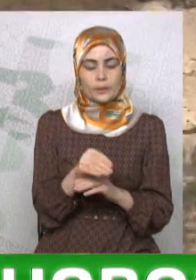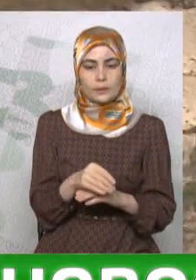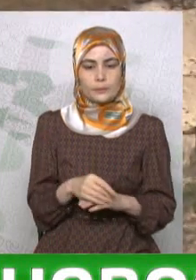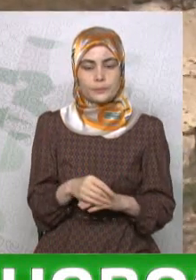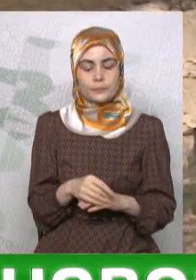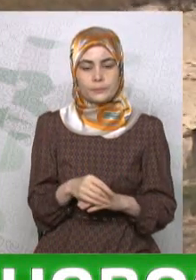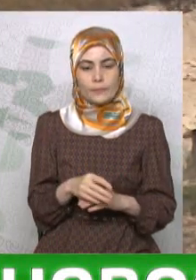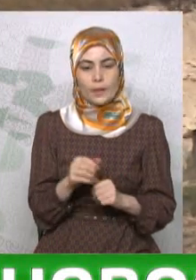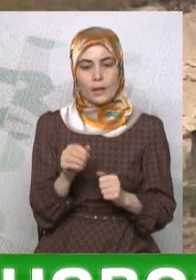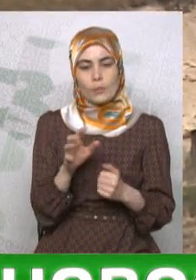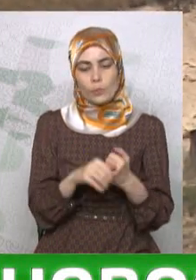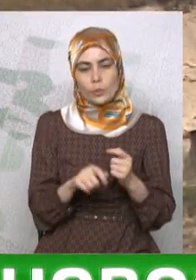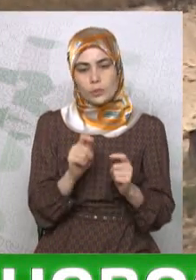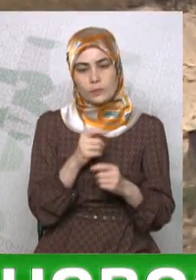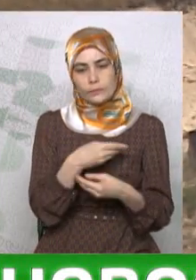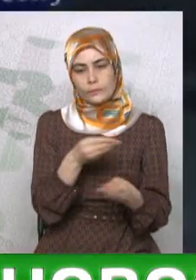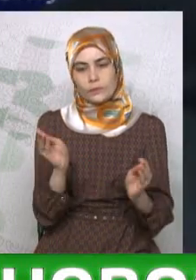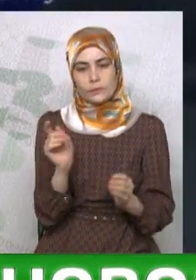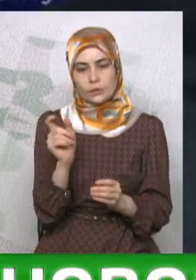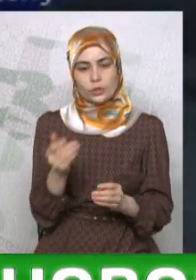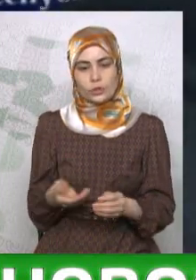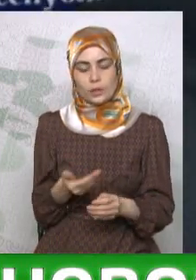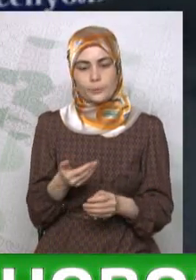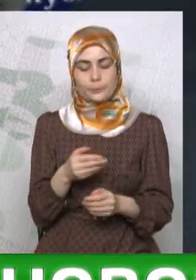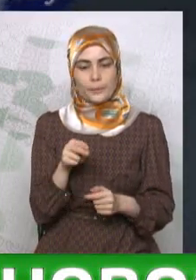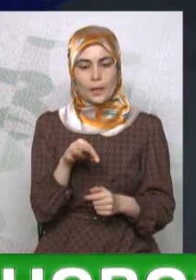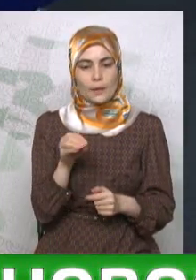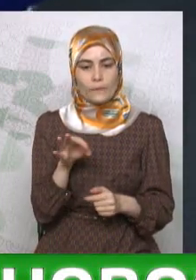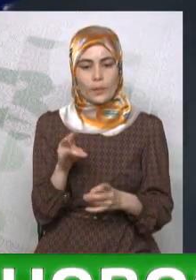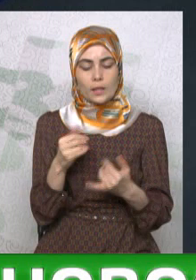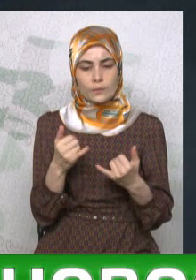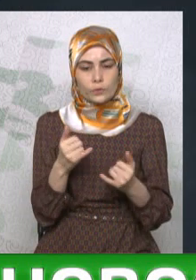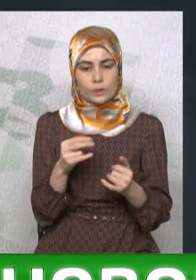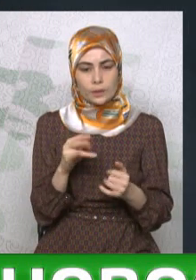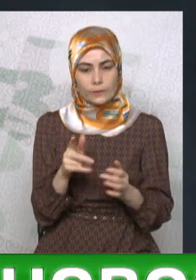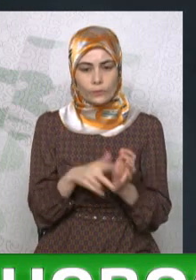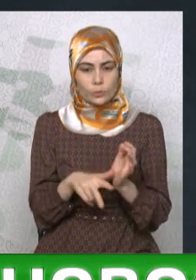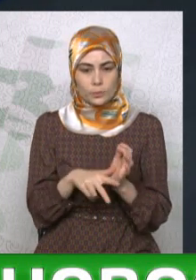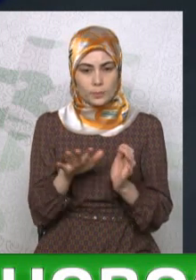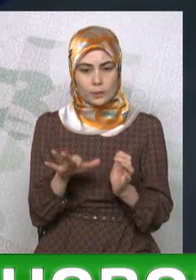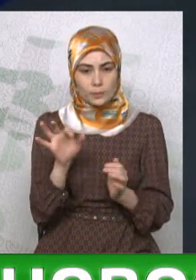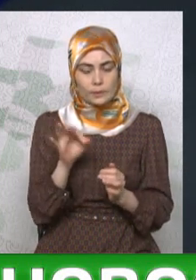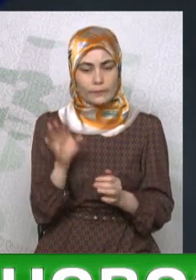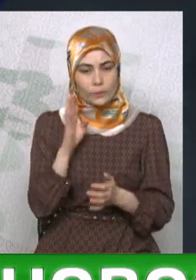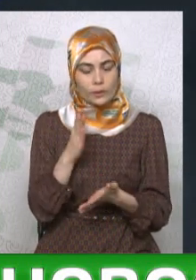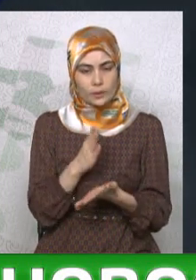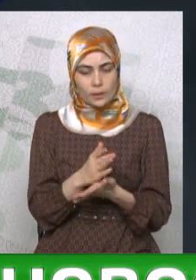а после ресурс подается жителям. Плиево на сегодняшний день 80-85% воды